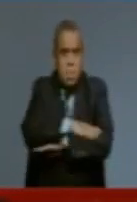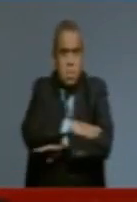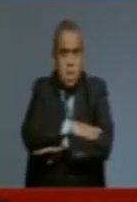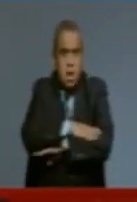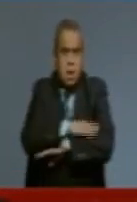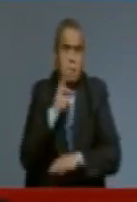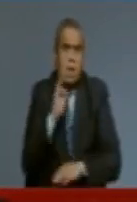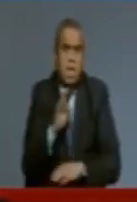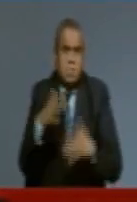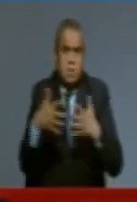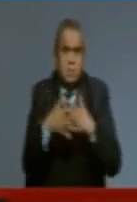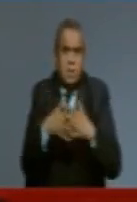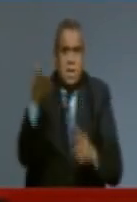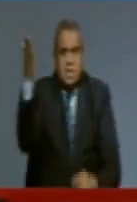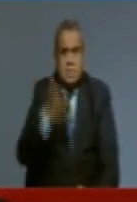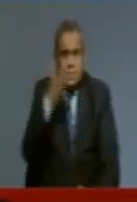للتاريخ.